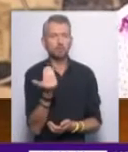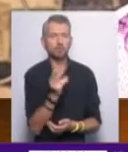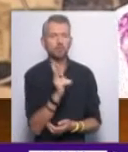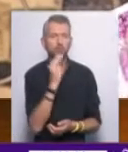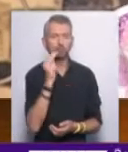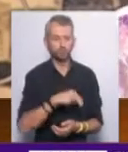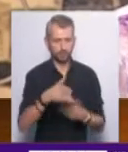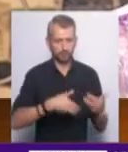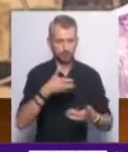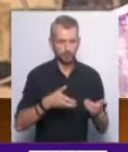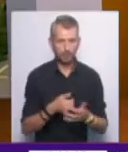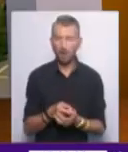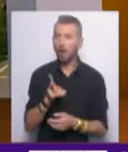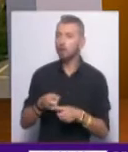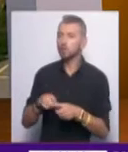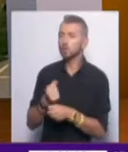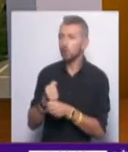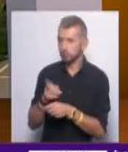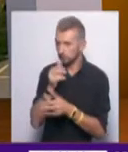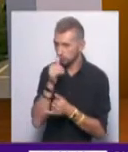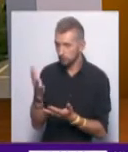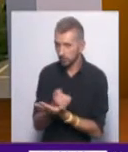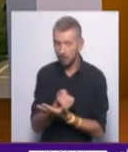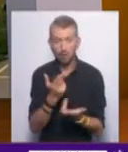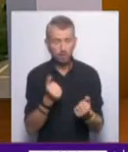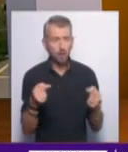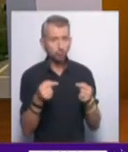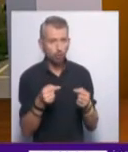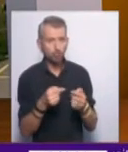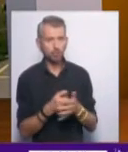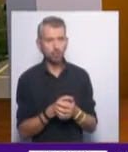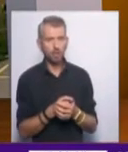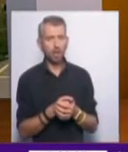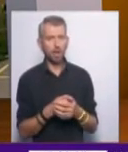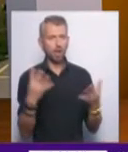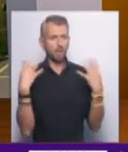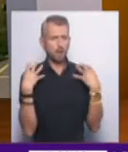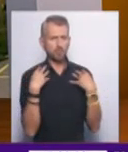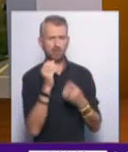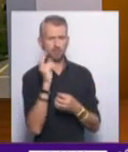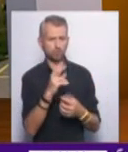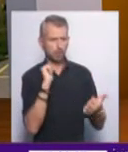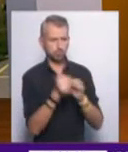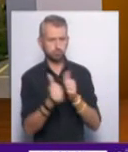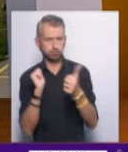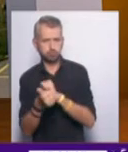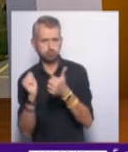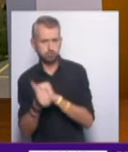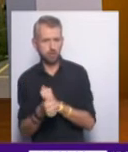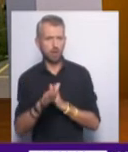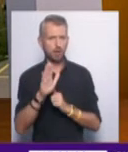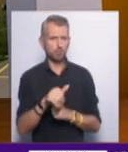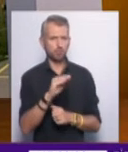чому? Тому що невідомо, хто це робить, правда? Точно, тому що так. Міняються ці начальники ЖЕКів, потім